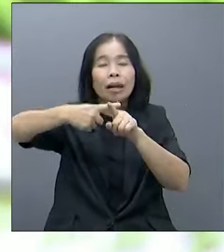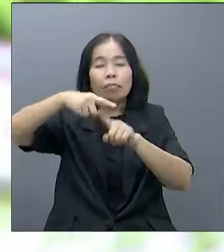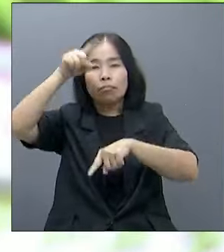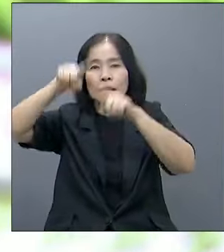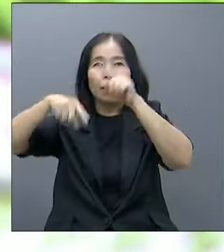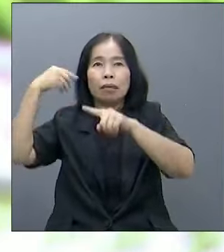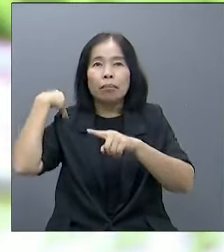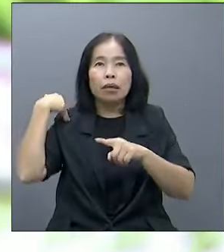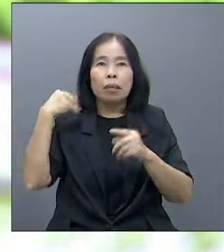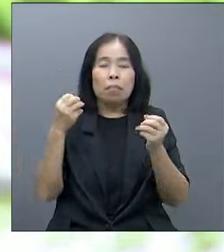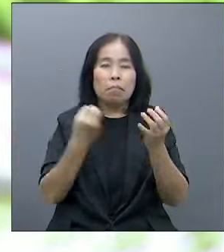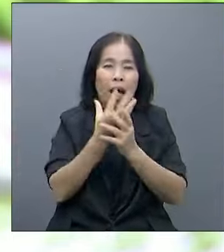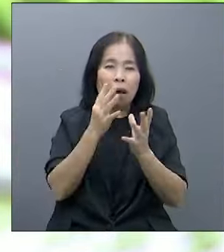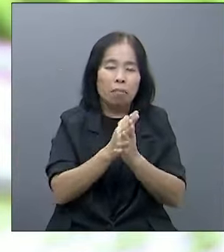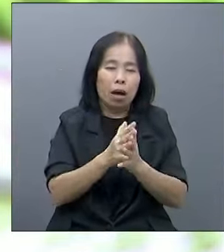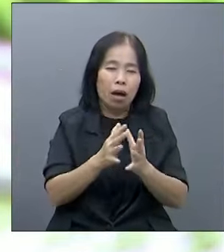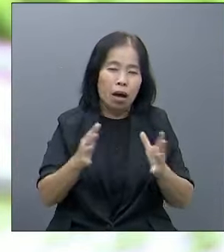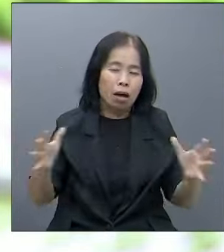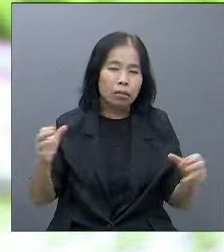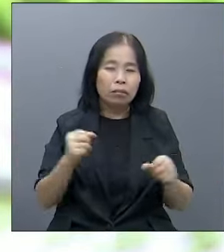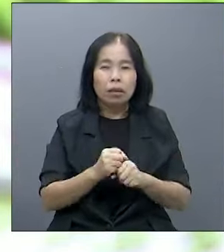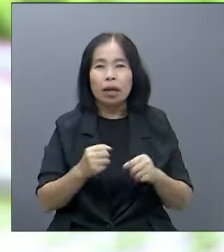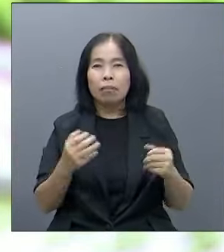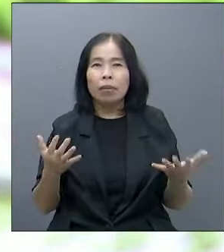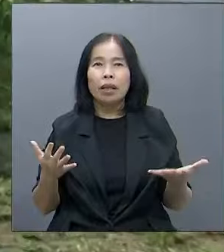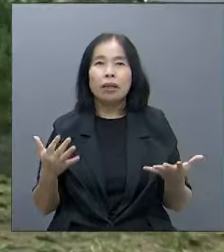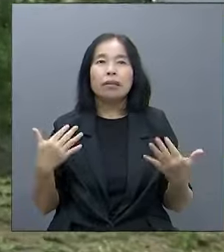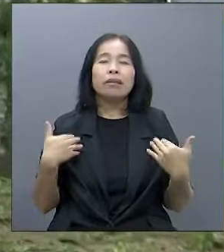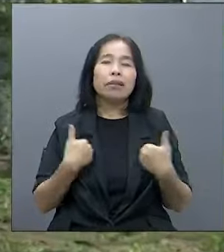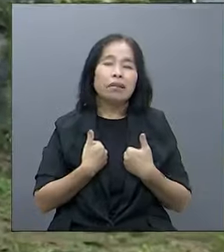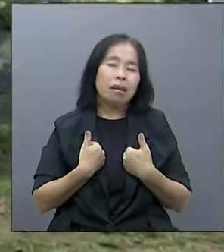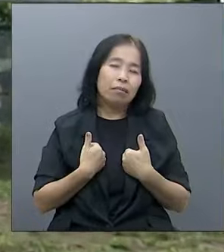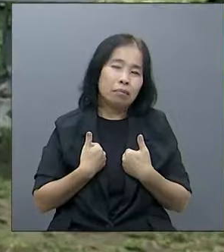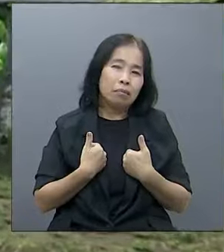ล้นก็จะเหนื่อยนิดนึง